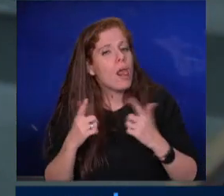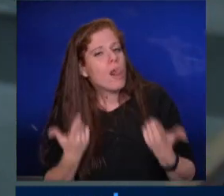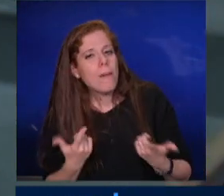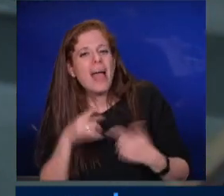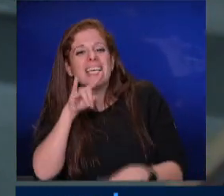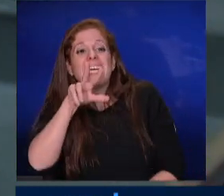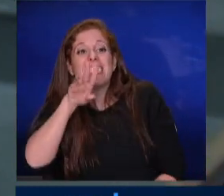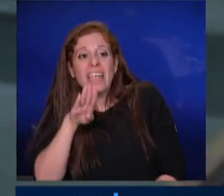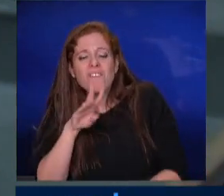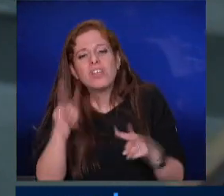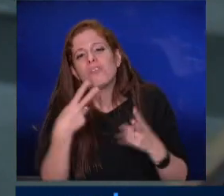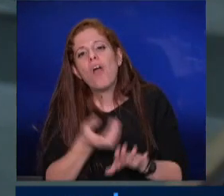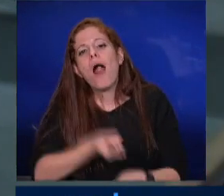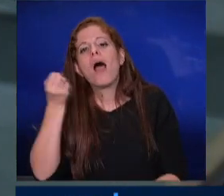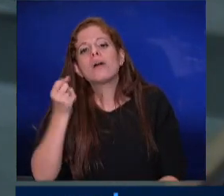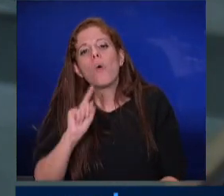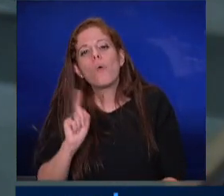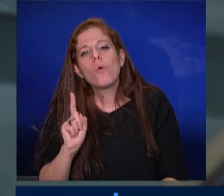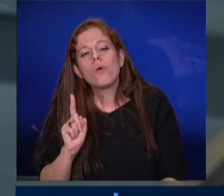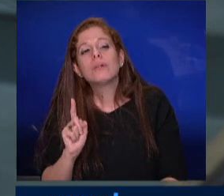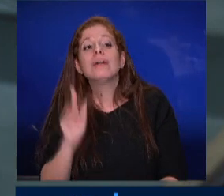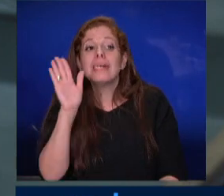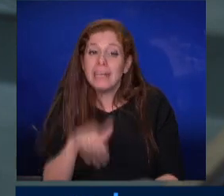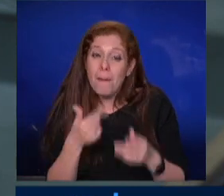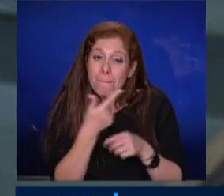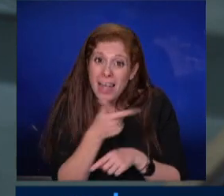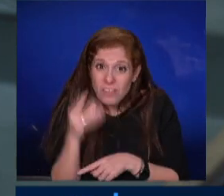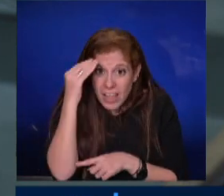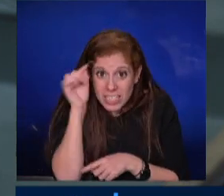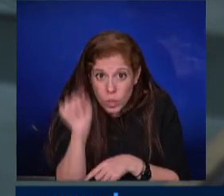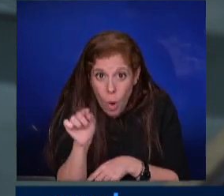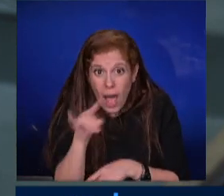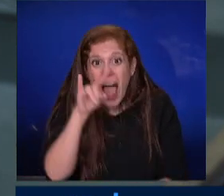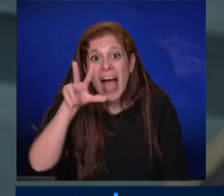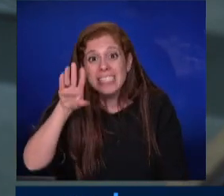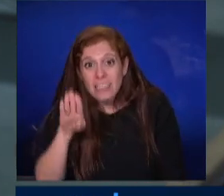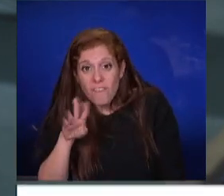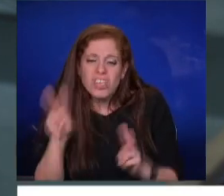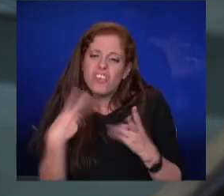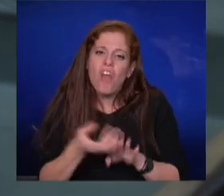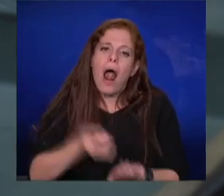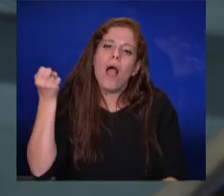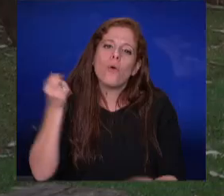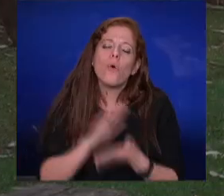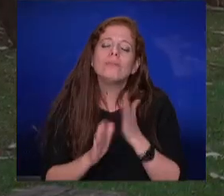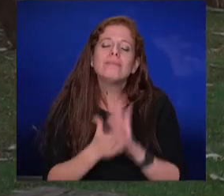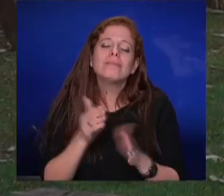אי אפשר לעקור. אז גם בכתבה שלך תזכור, חצב אי אפשר לעקור.